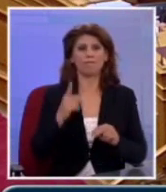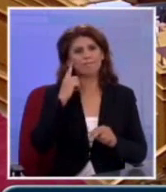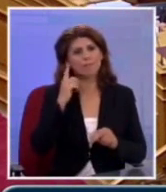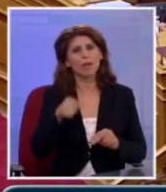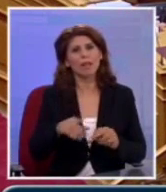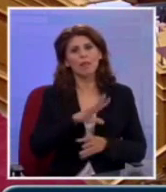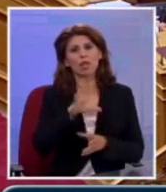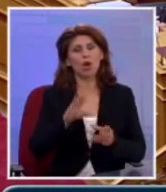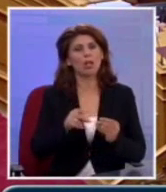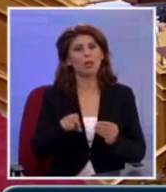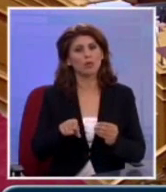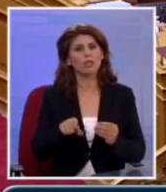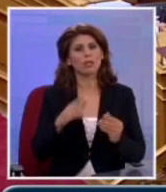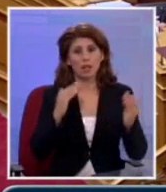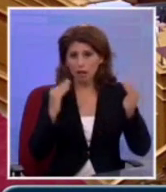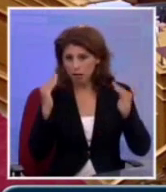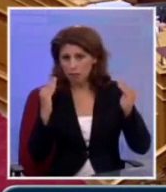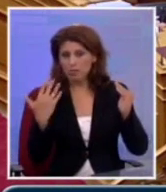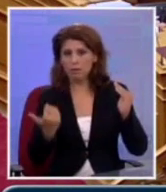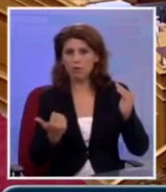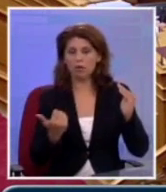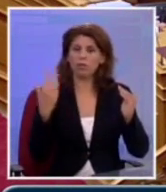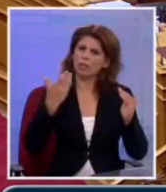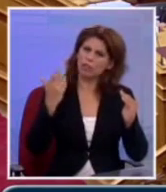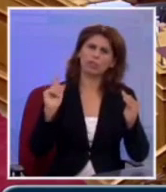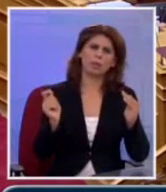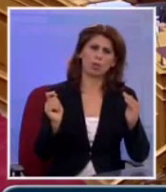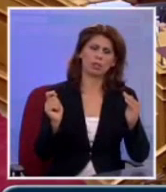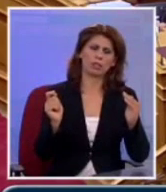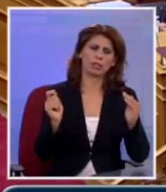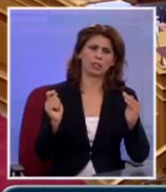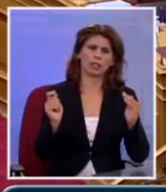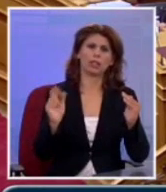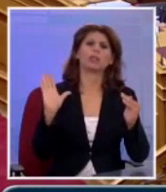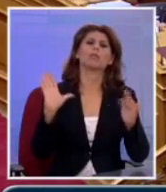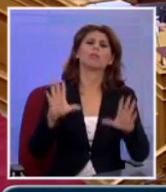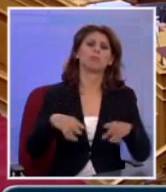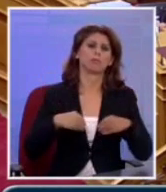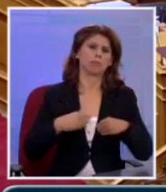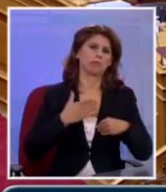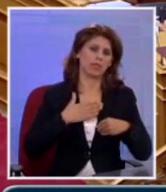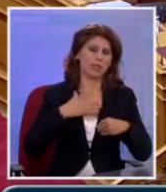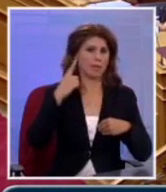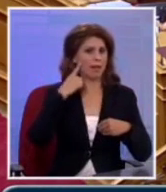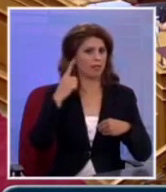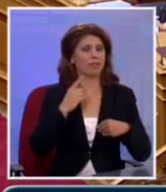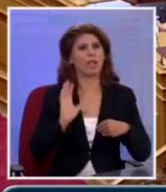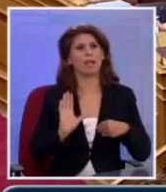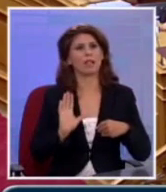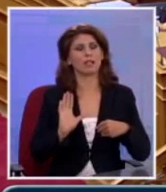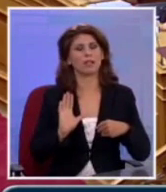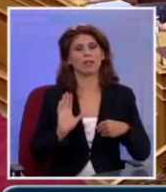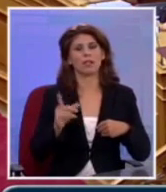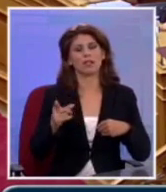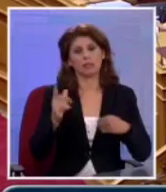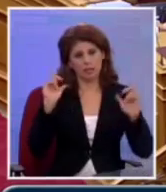αυτά ανάγονται στην καχυποψία που έχουν και θεωρητική και πολιτική, που δεν συμμερίζονται τις δικές μας ιδέες της άμεσης δημοκρατίας